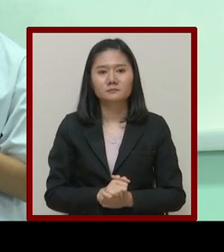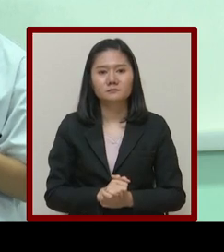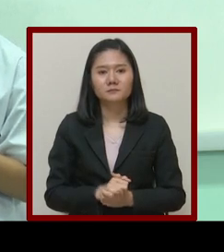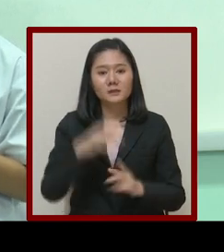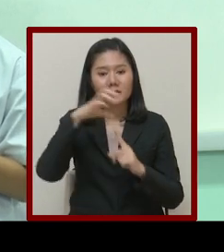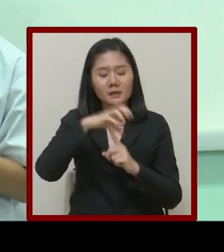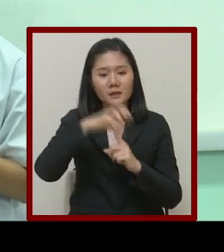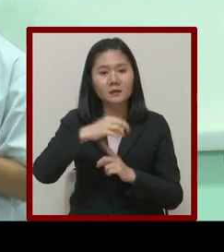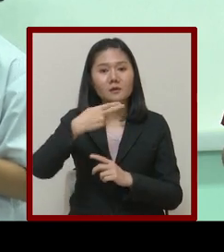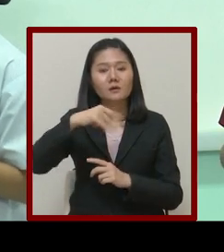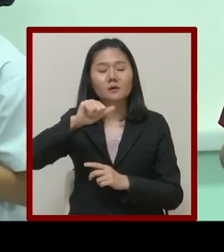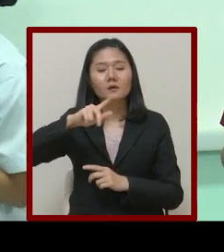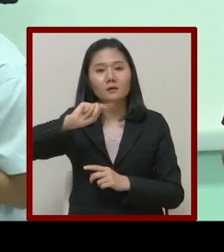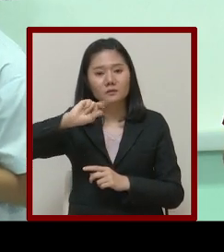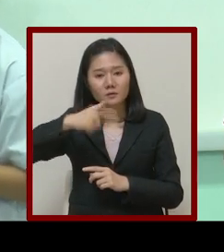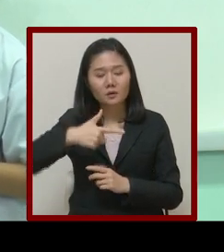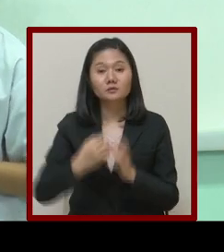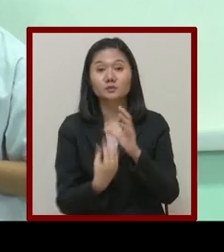เห็ดหยองสมุนไพรค่ะ